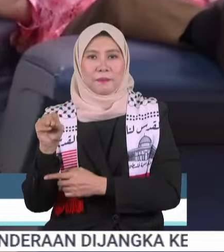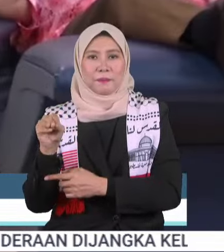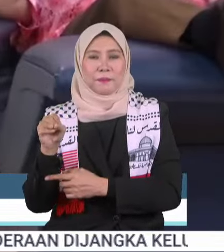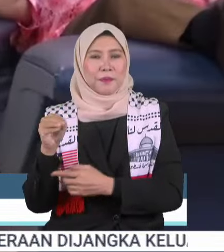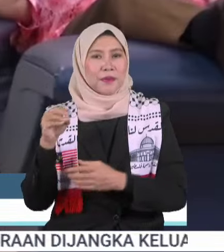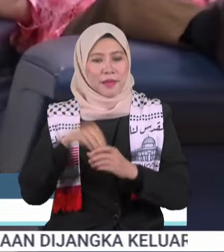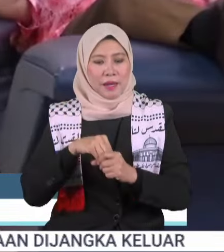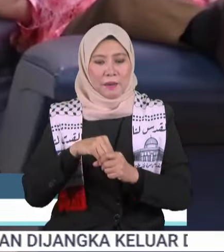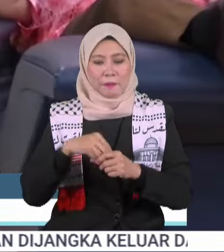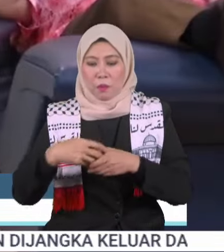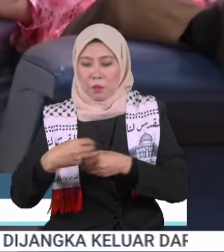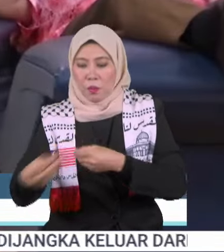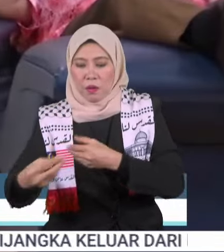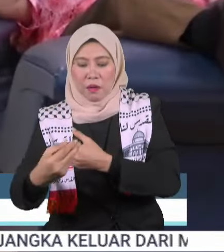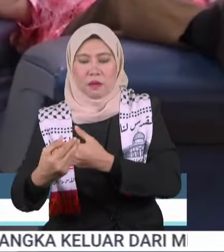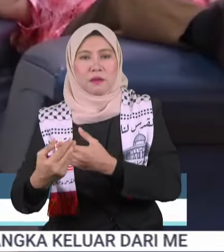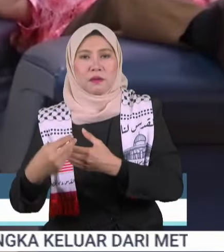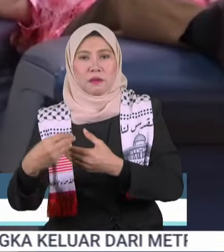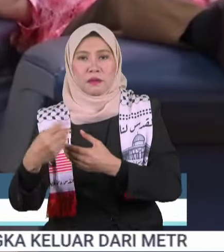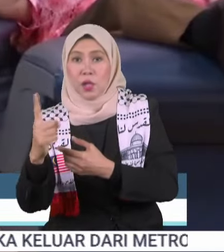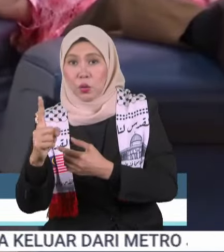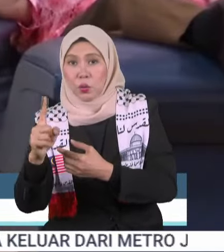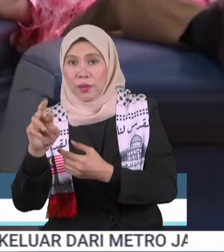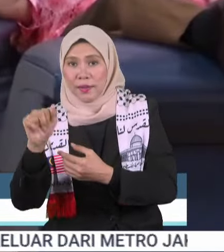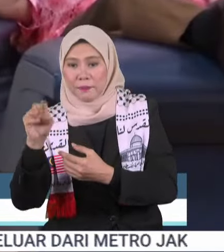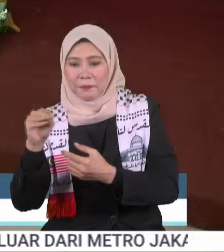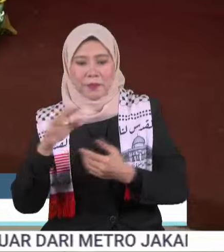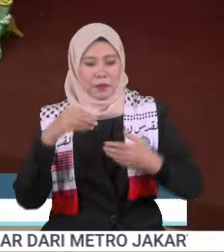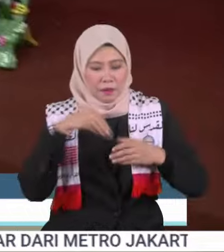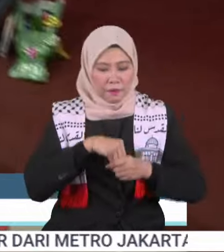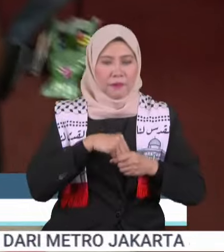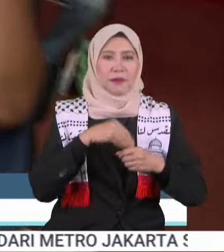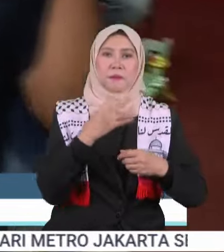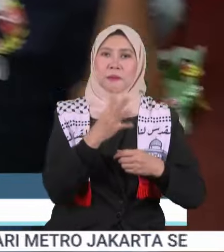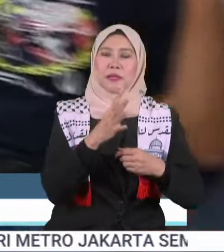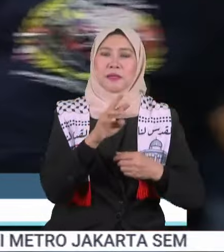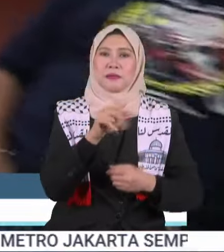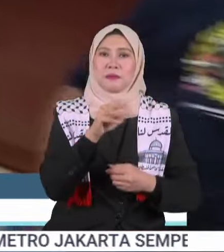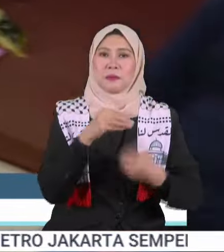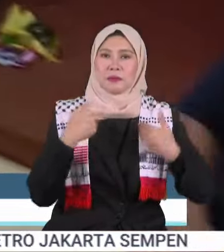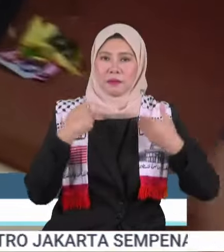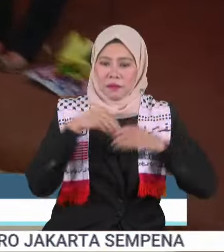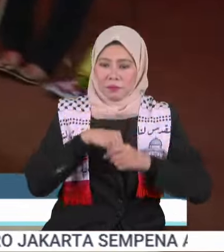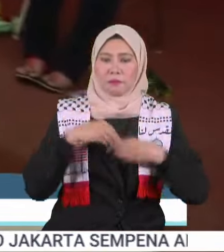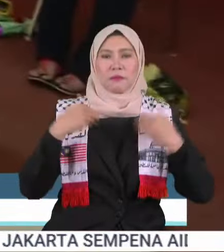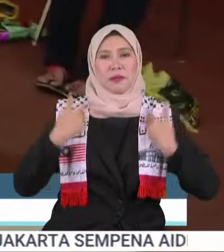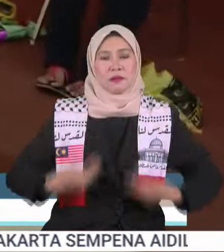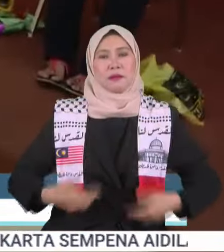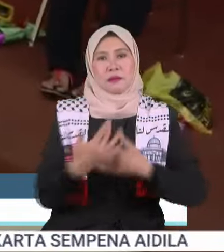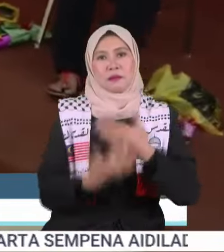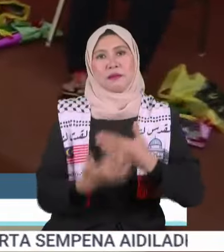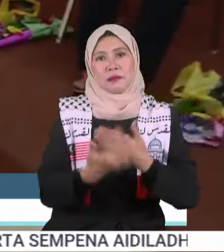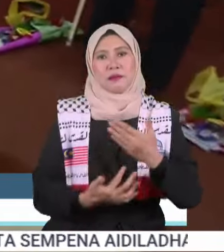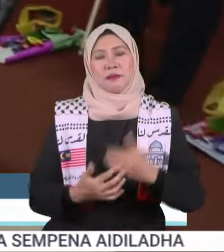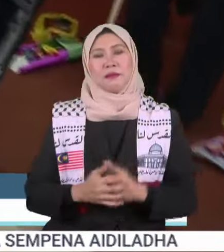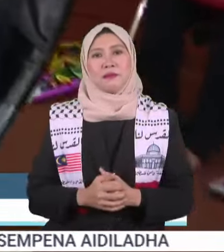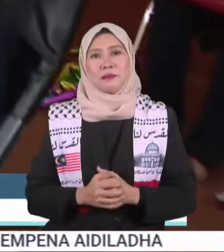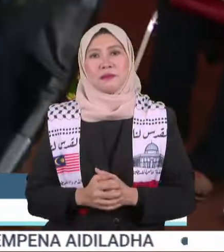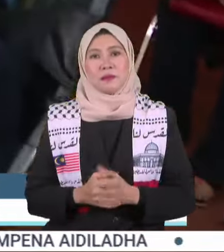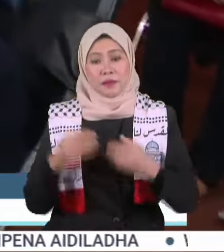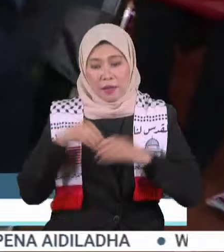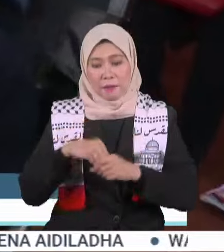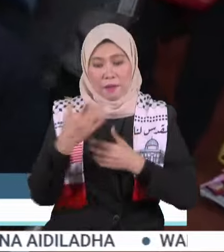dalam paras yang normal. So sebagai kita penderma, kita tak perlu risau untuk menderma, sebabnya darah yang